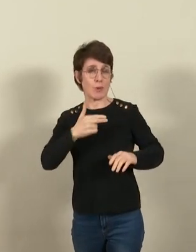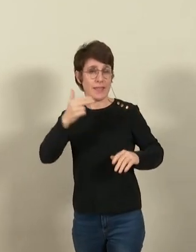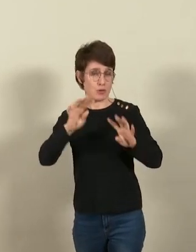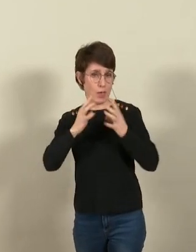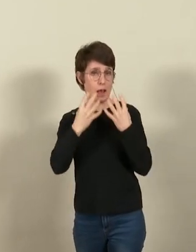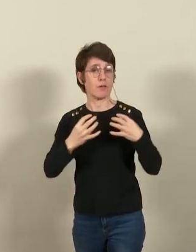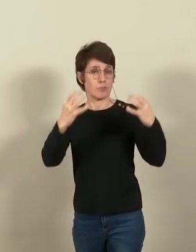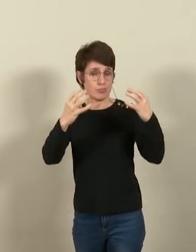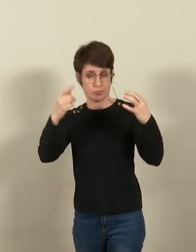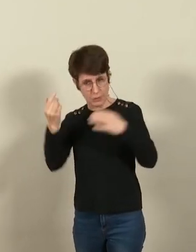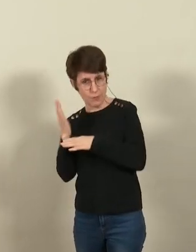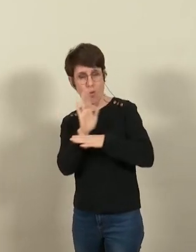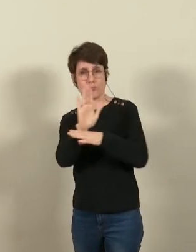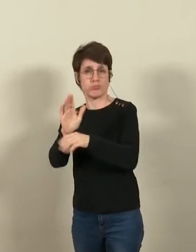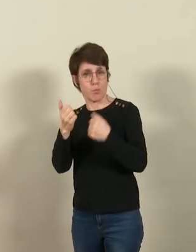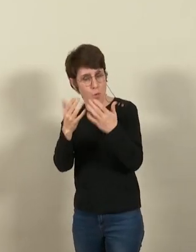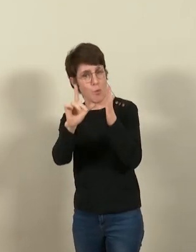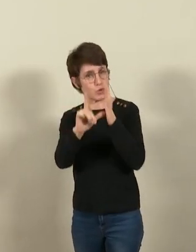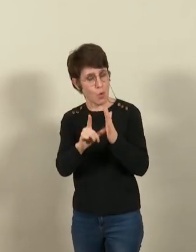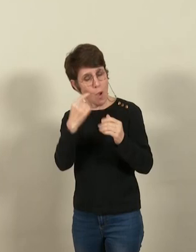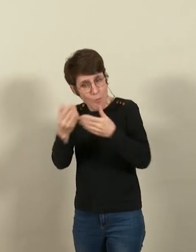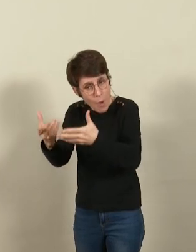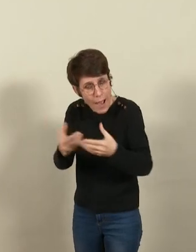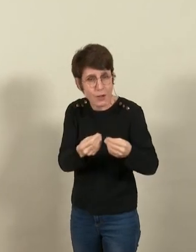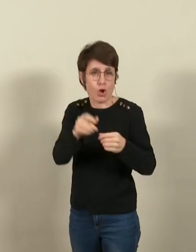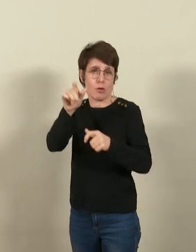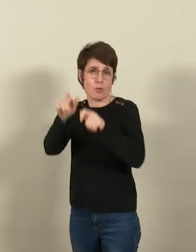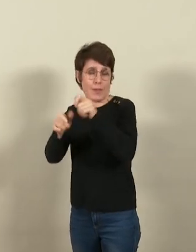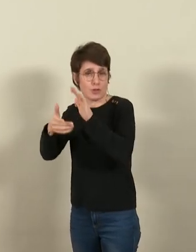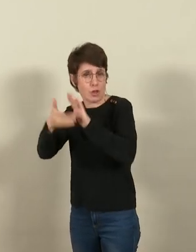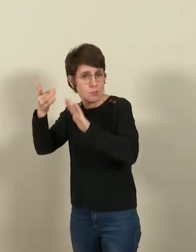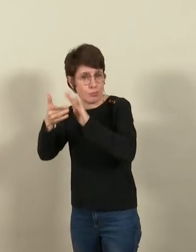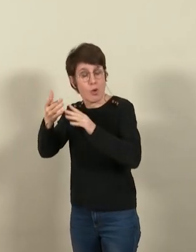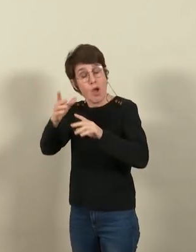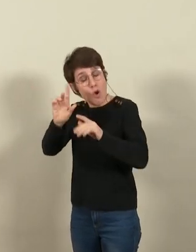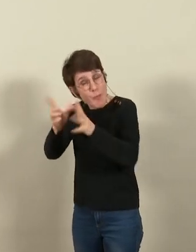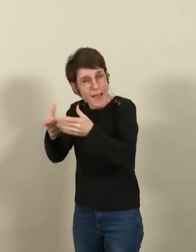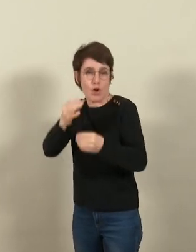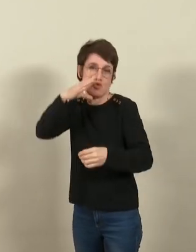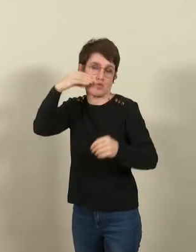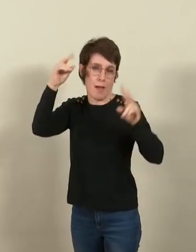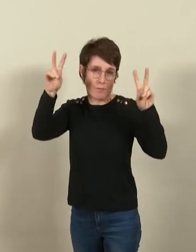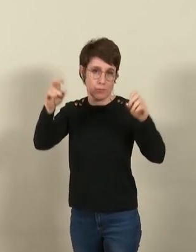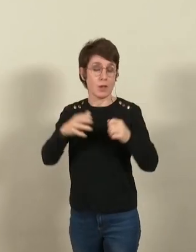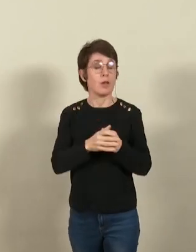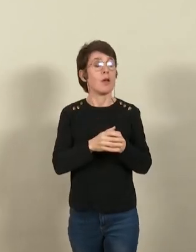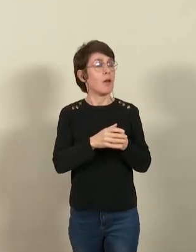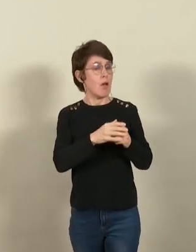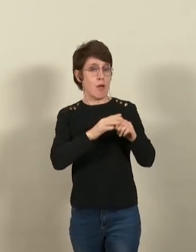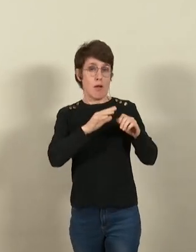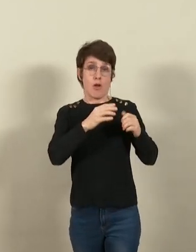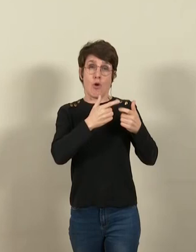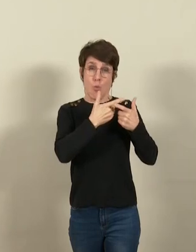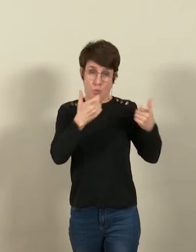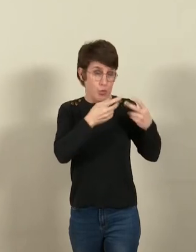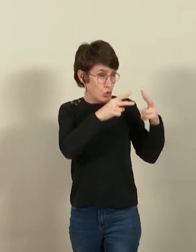digne et humain s'associe aux nombreuses collectivités dont 32 conseils départementaux